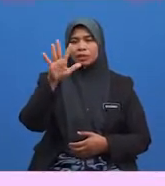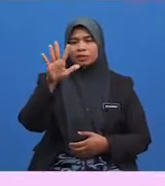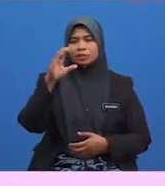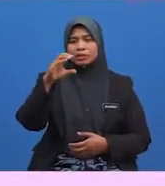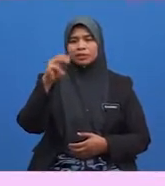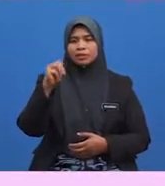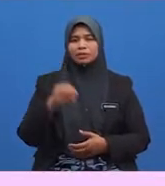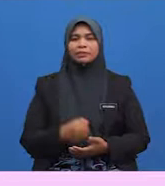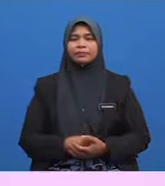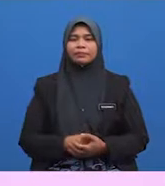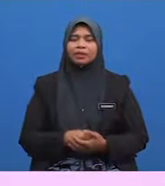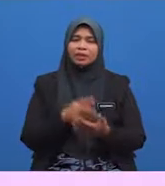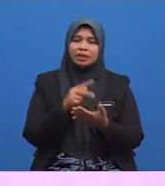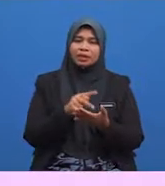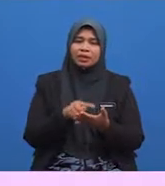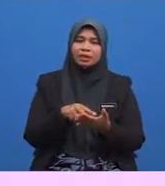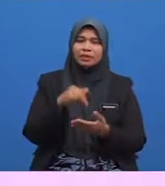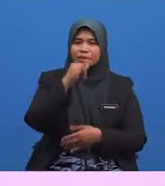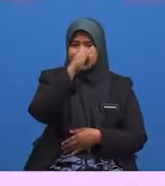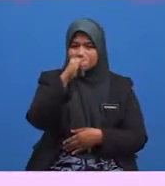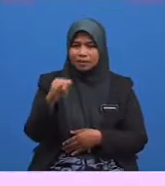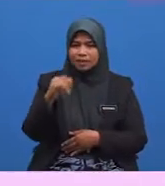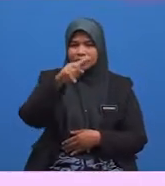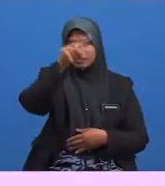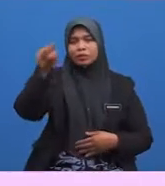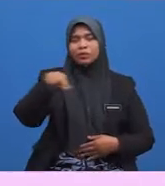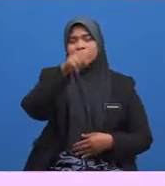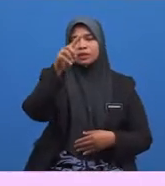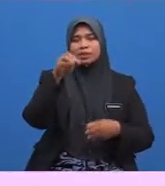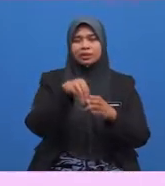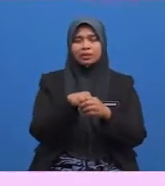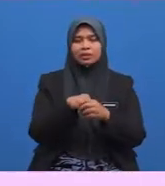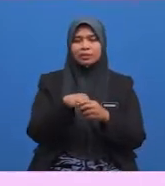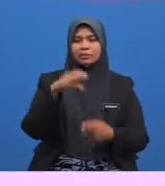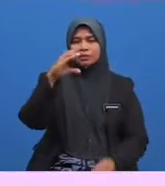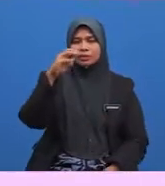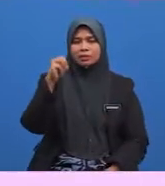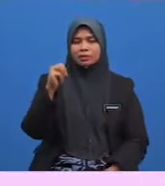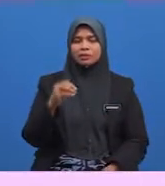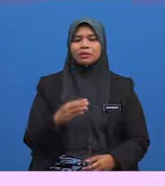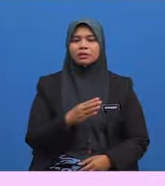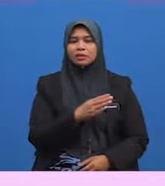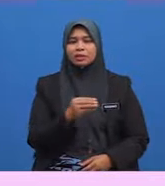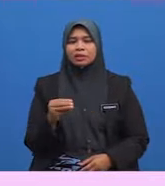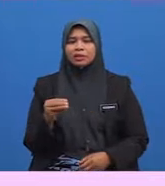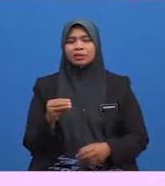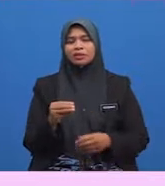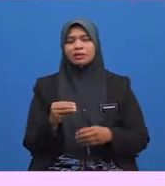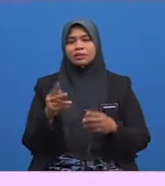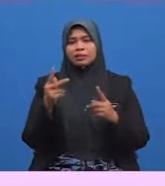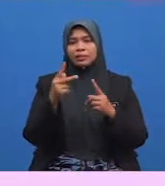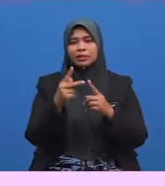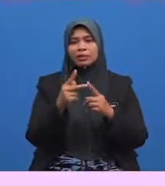36.5 cm. Hitung jejari bulatan dalam sentimeter dan bundarkan